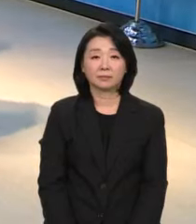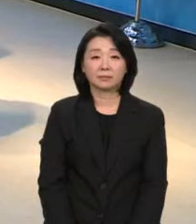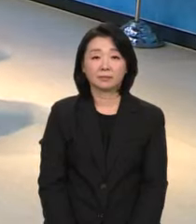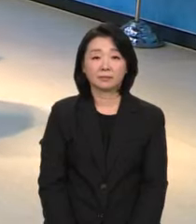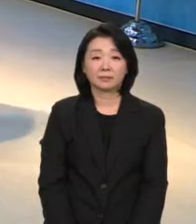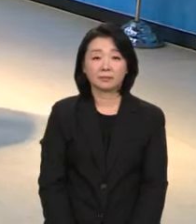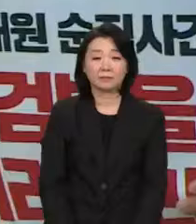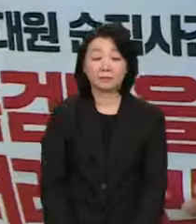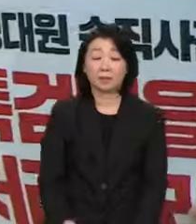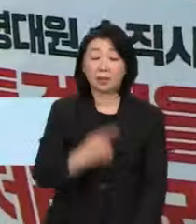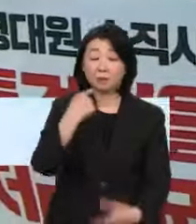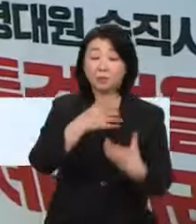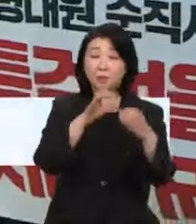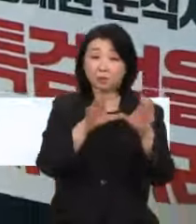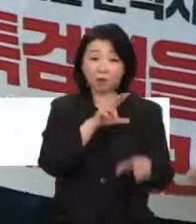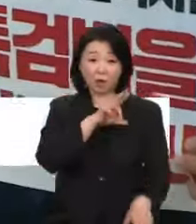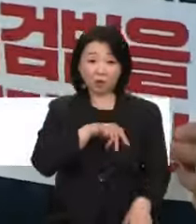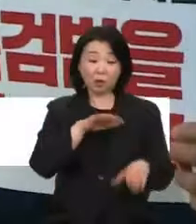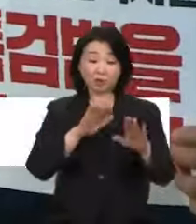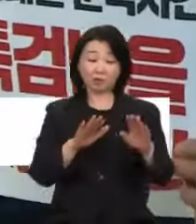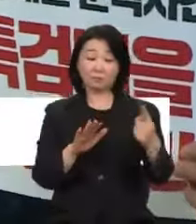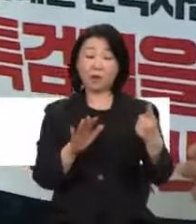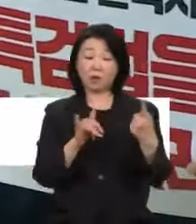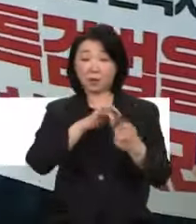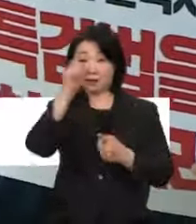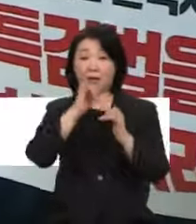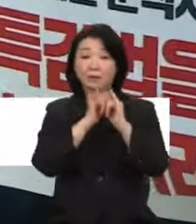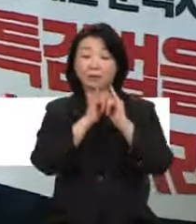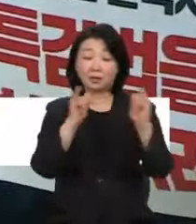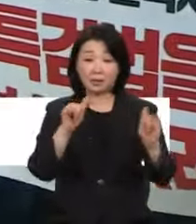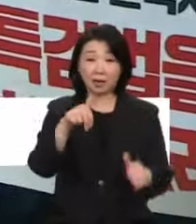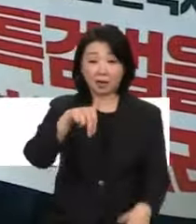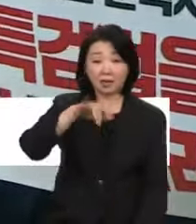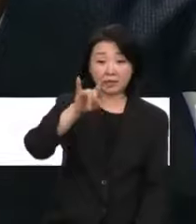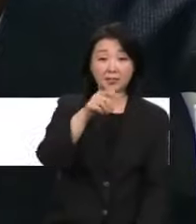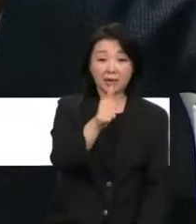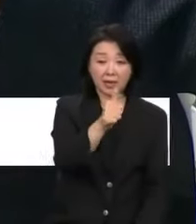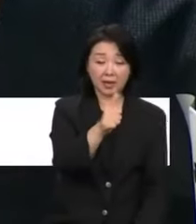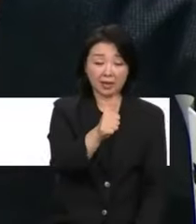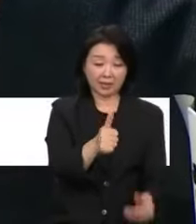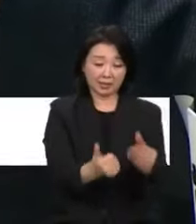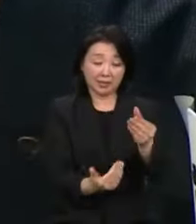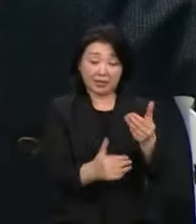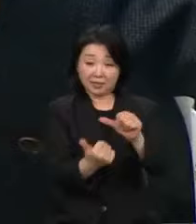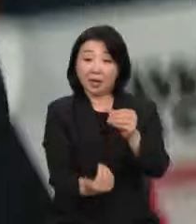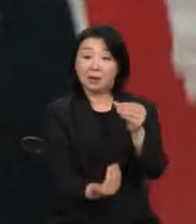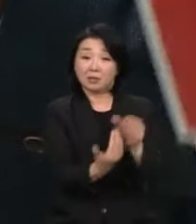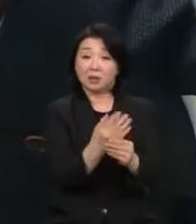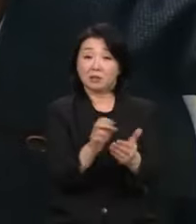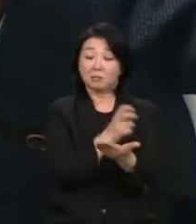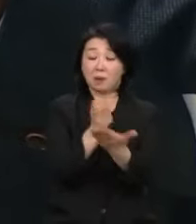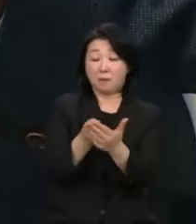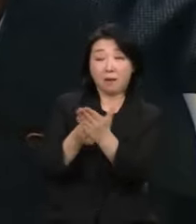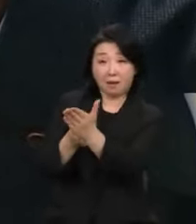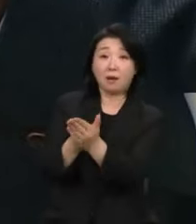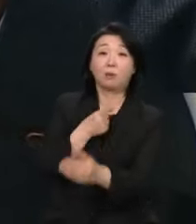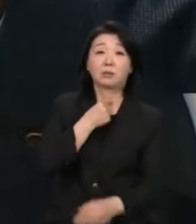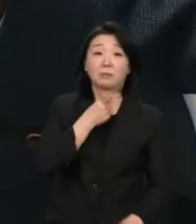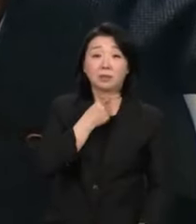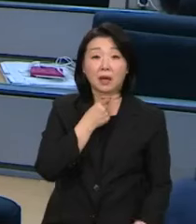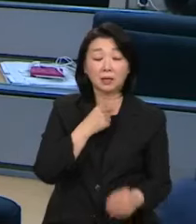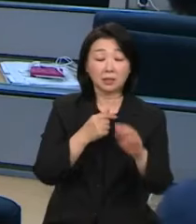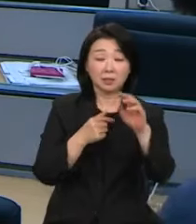100여 명의 민주당 현역 의원과 당선자가 최상병 특검법 처리를 촉구했습니다. 21대 국회 임기가 끝나기